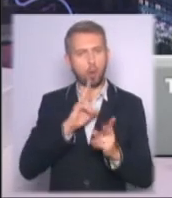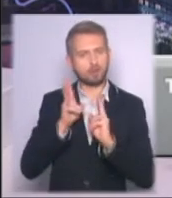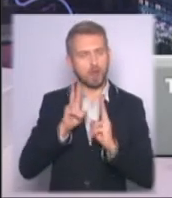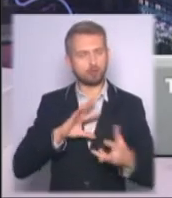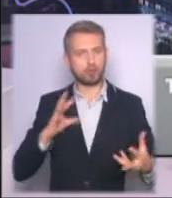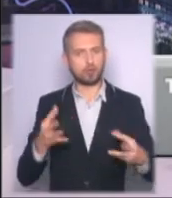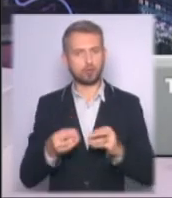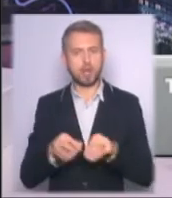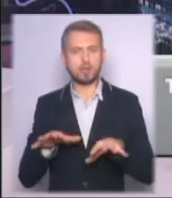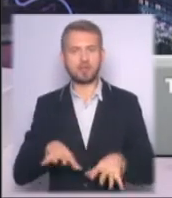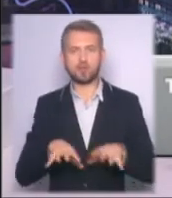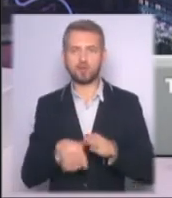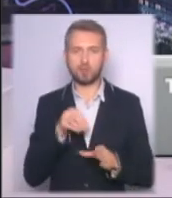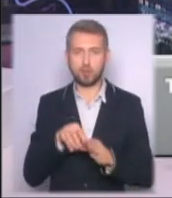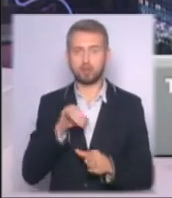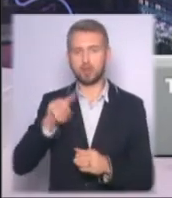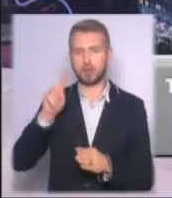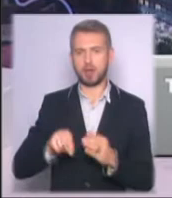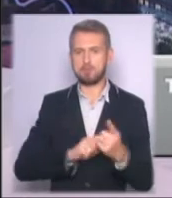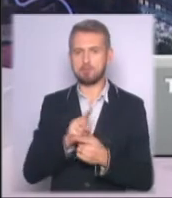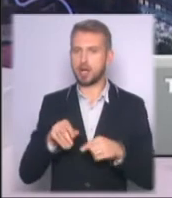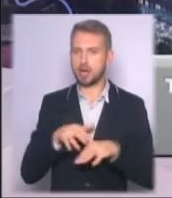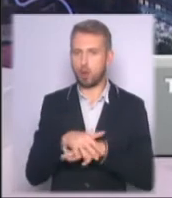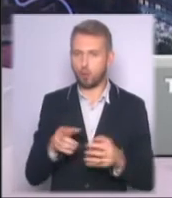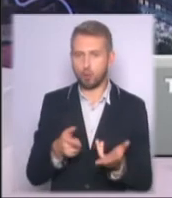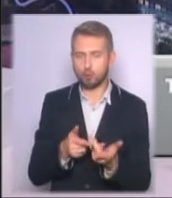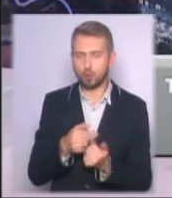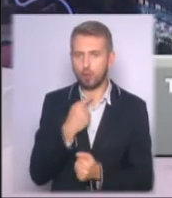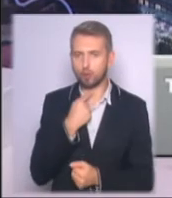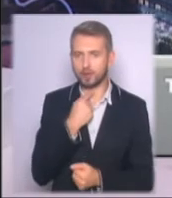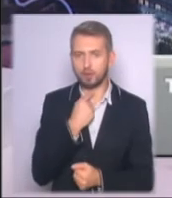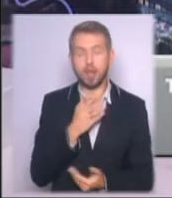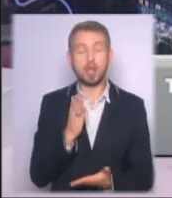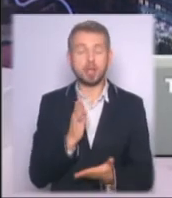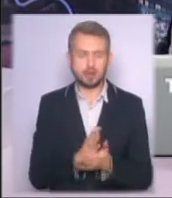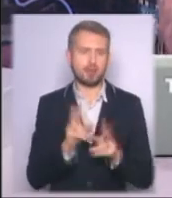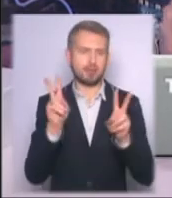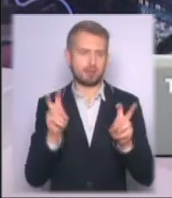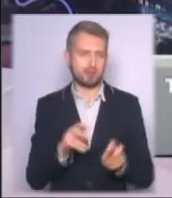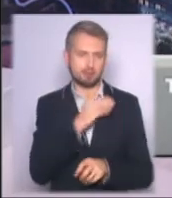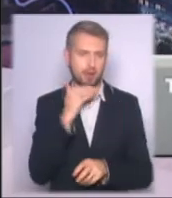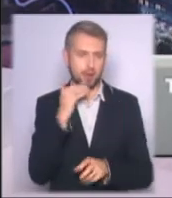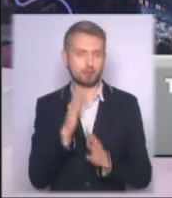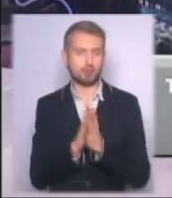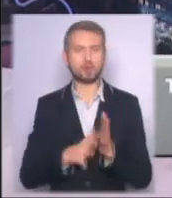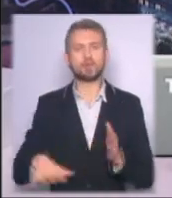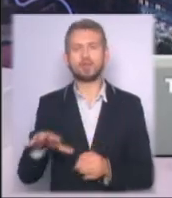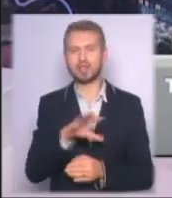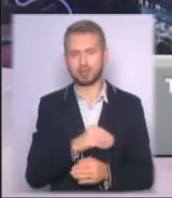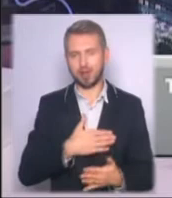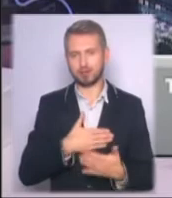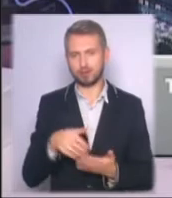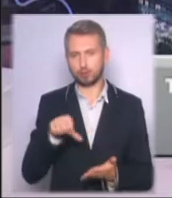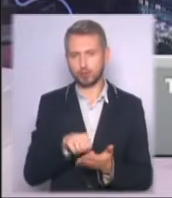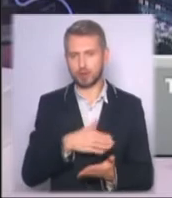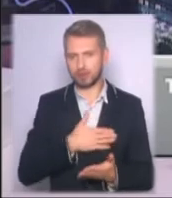результати місцевих виборів і вимагає перерахунку голосів. Є про що поговорити. Я закликаю всіх активно долучатися